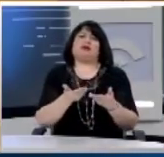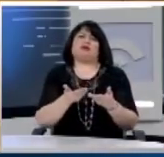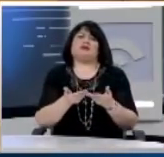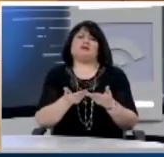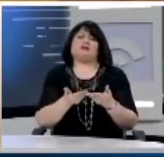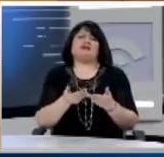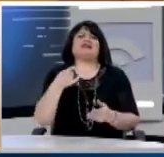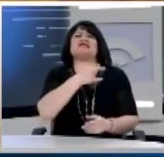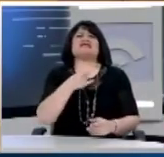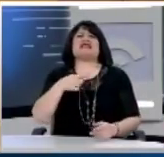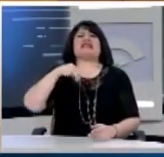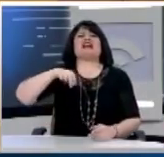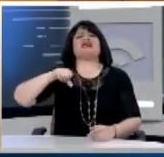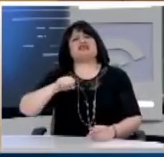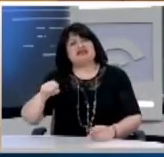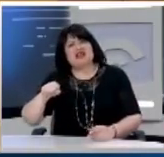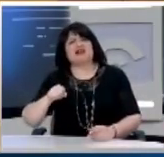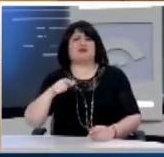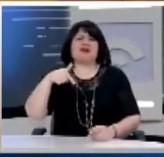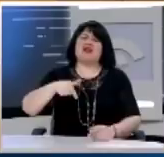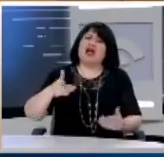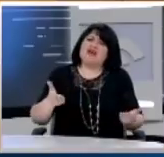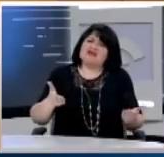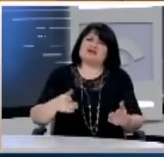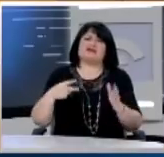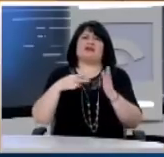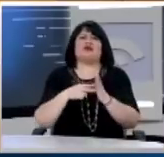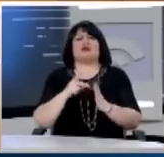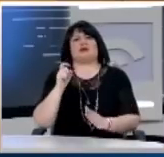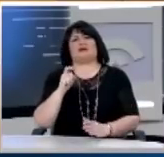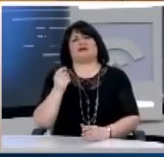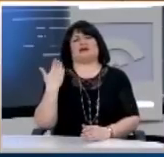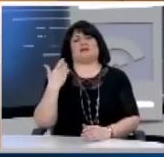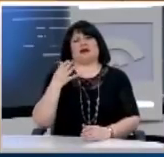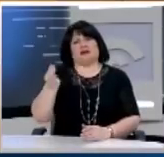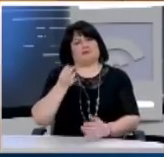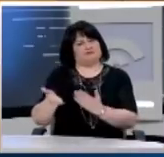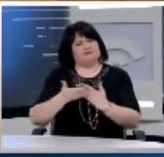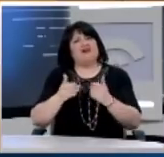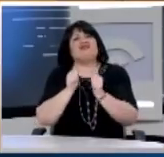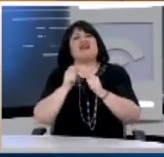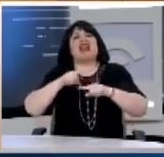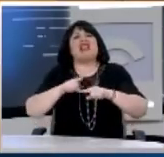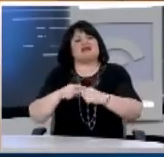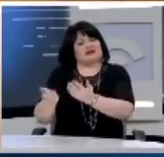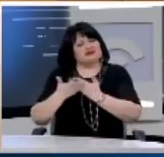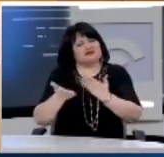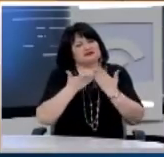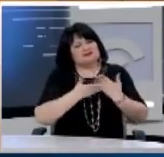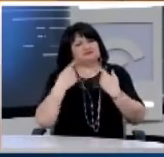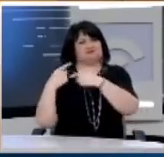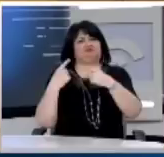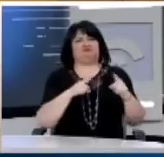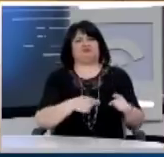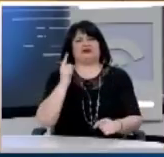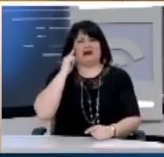τον Ζιλ Τασάν ή τον Γκούντερ Γκράς, που το 2010 υποστήριξε την Ελλάδα. Αλλά καταλαβαίνω από τη